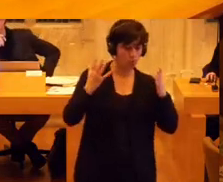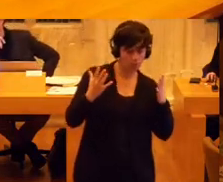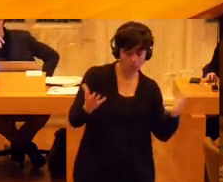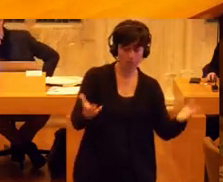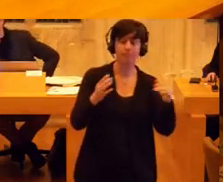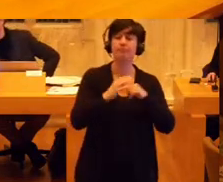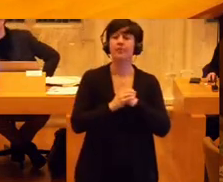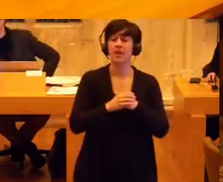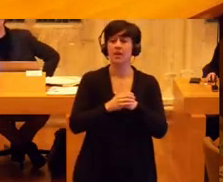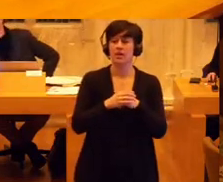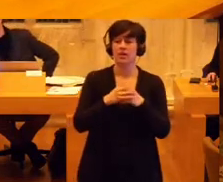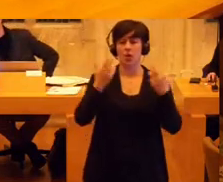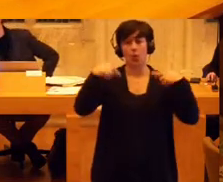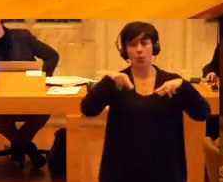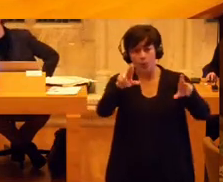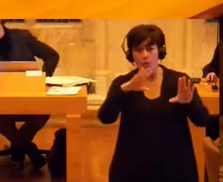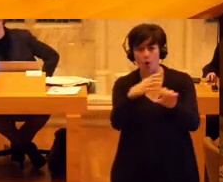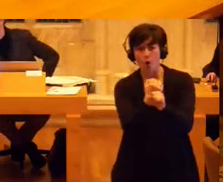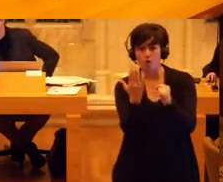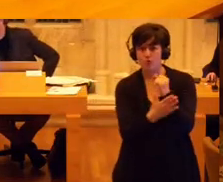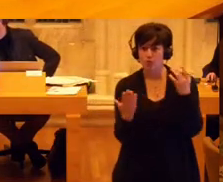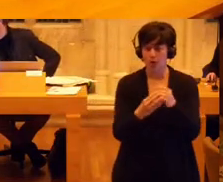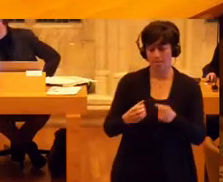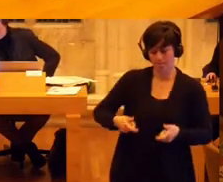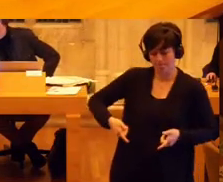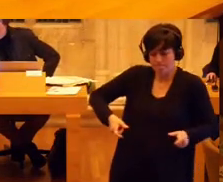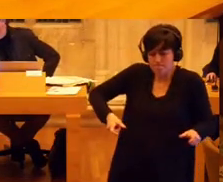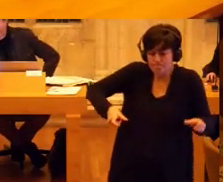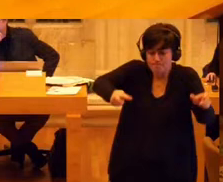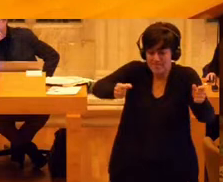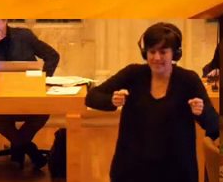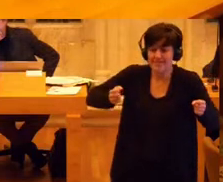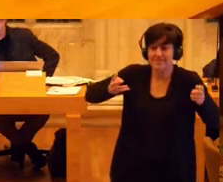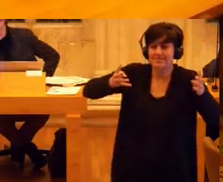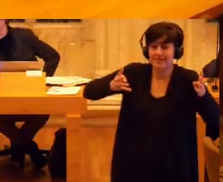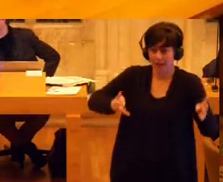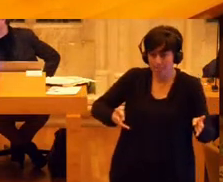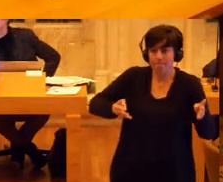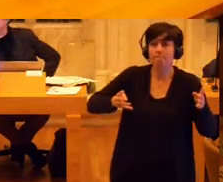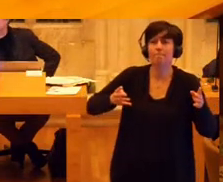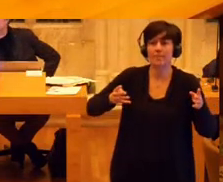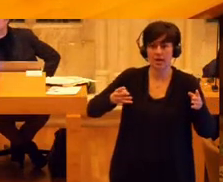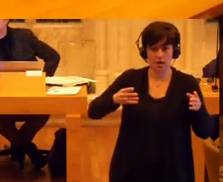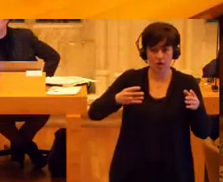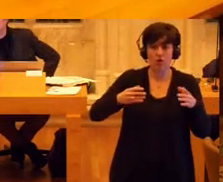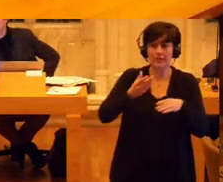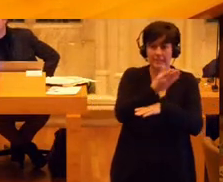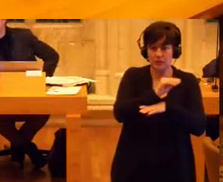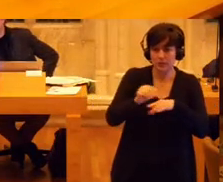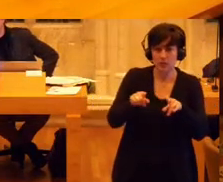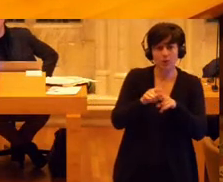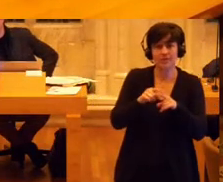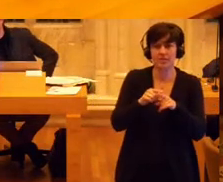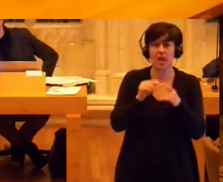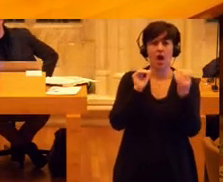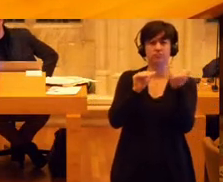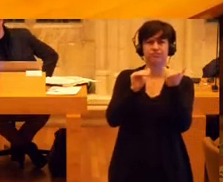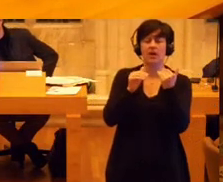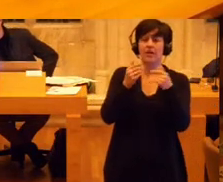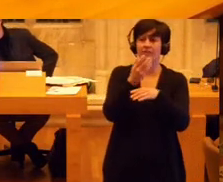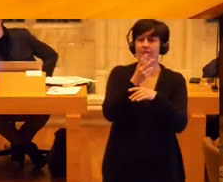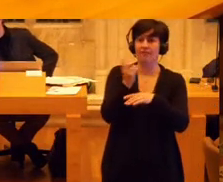Les enjeux: pérenniser et sécuriser les pistes cyclables provisoires de la rue de la Délivrande et la rue d'Édimbourg, modérer les vitesses sur cet axe